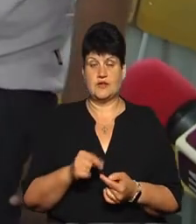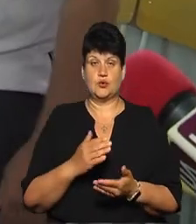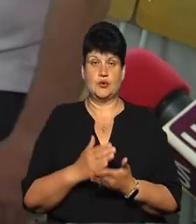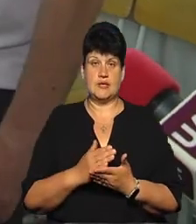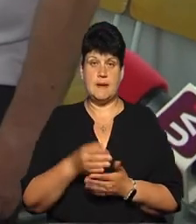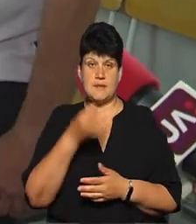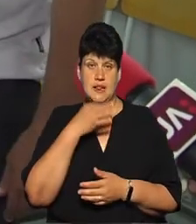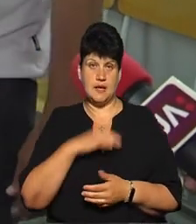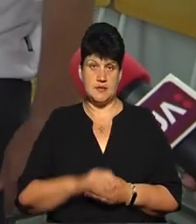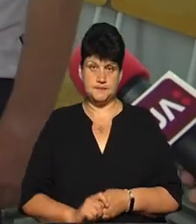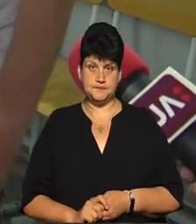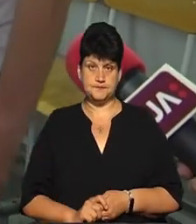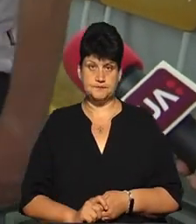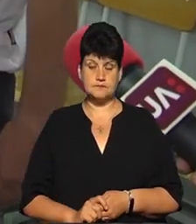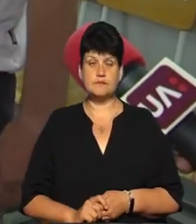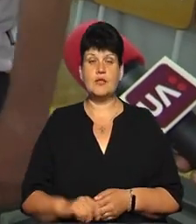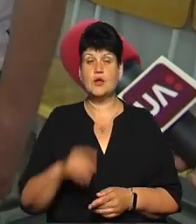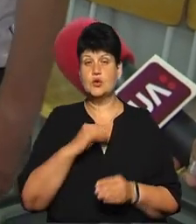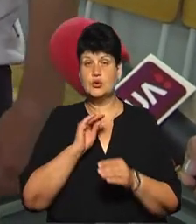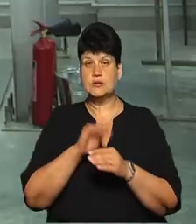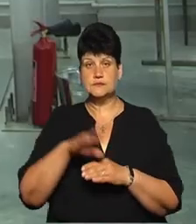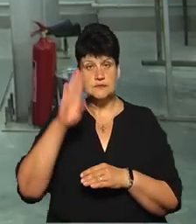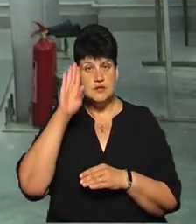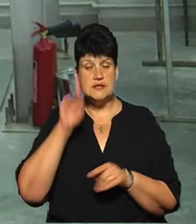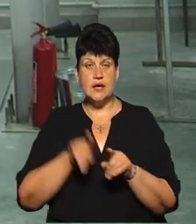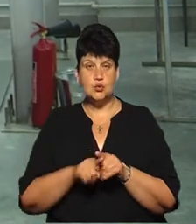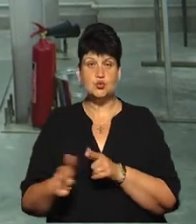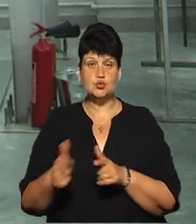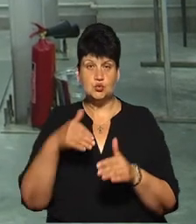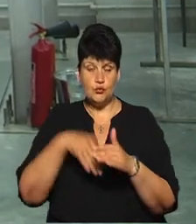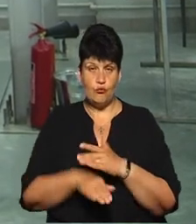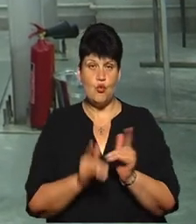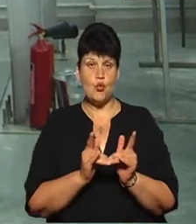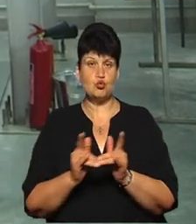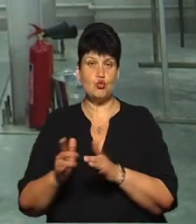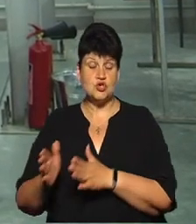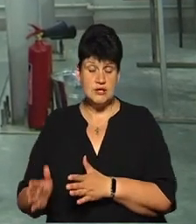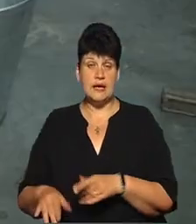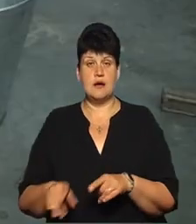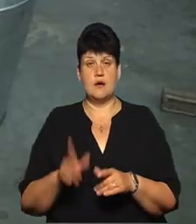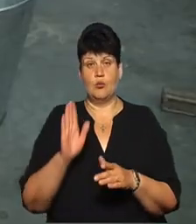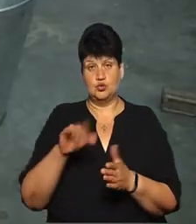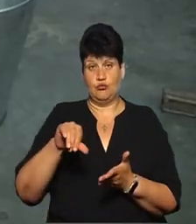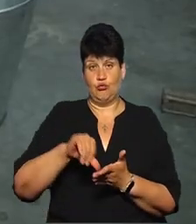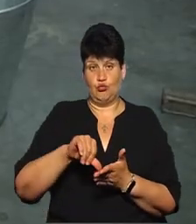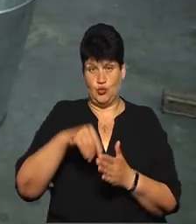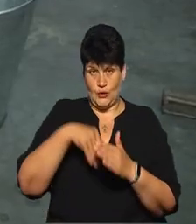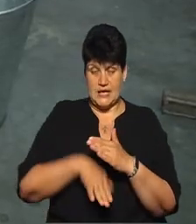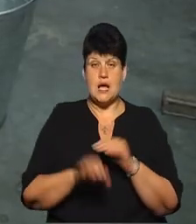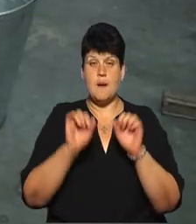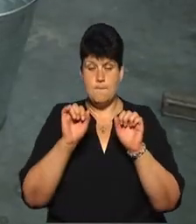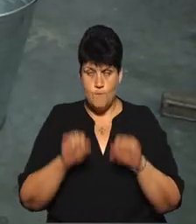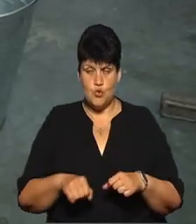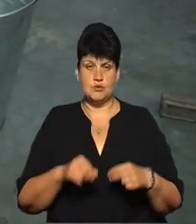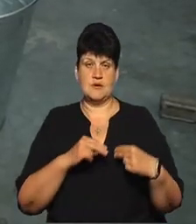медикаменти. Василь Фелима додає, сховища готують також і в гуртожитках університету. Перебувати в укриттях можуть не лише студенти та працівники